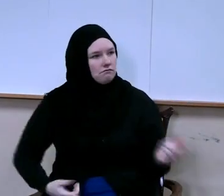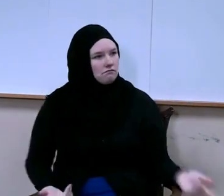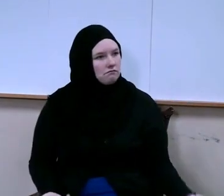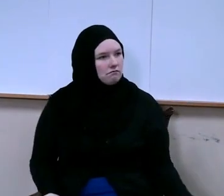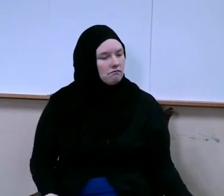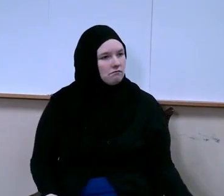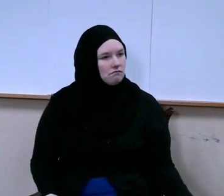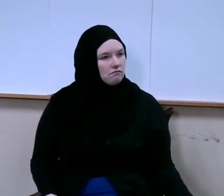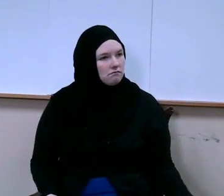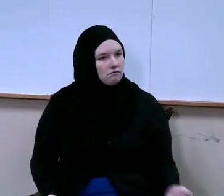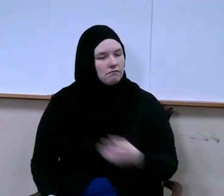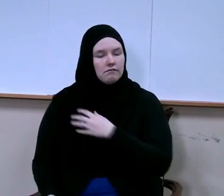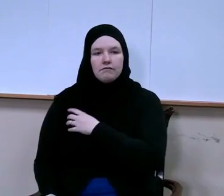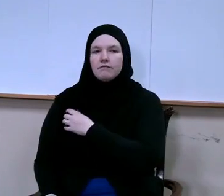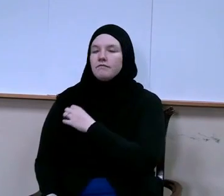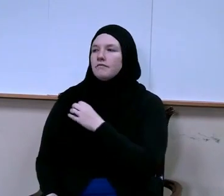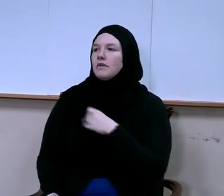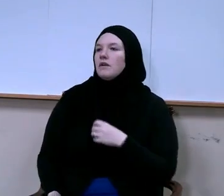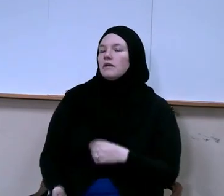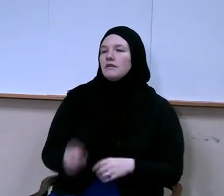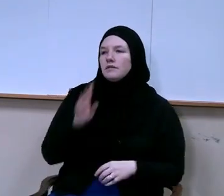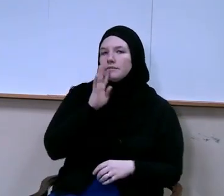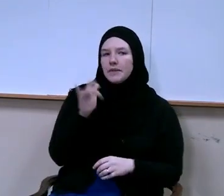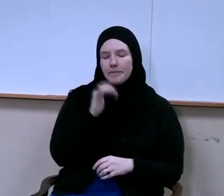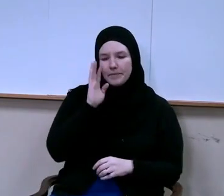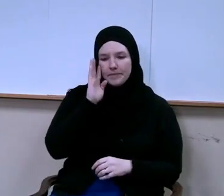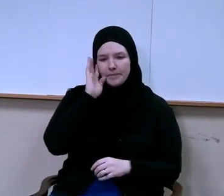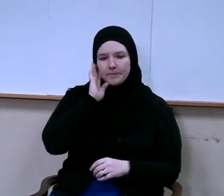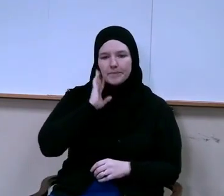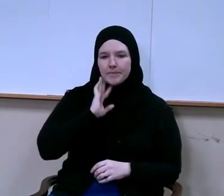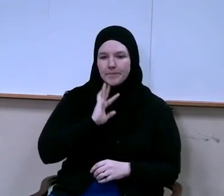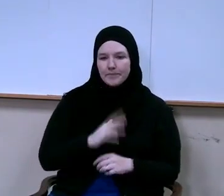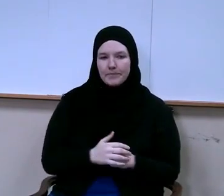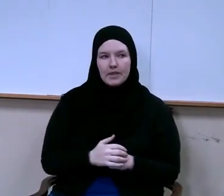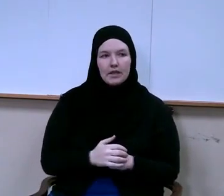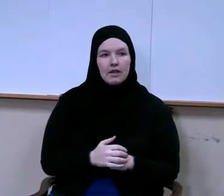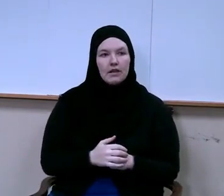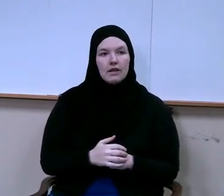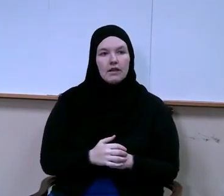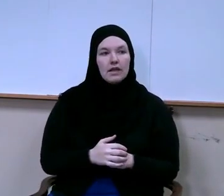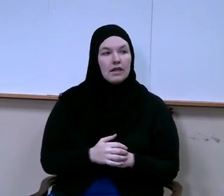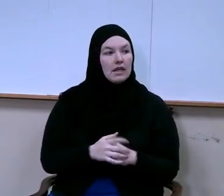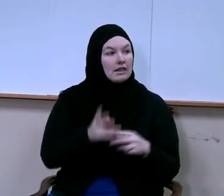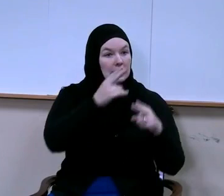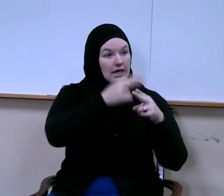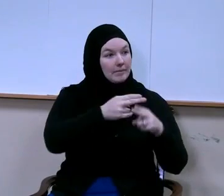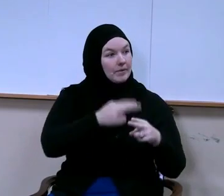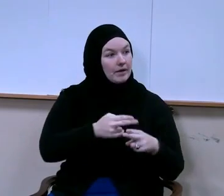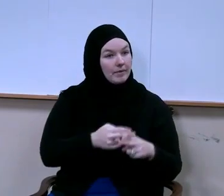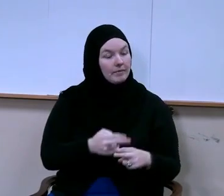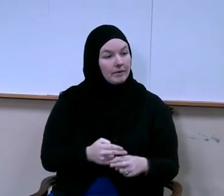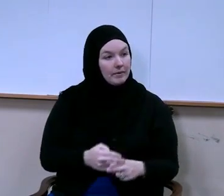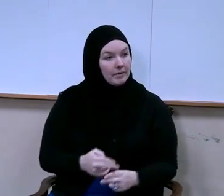يا بصير. اللهم اسمع دعاءنا. اللهم انظر لنا بعين رحمتك. Those are the